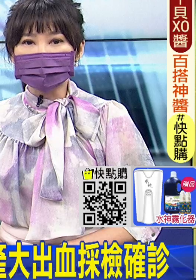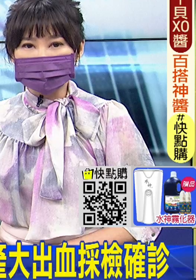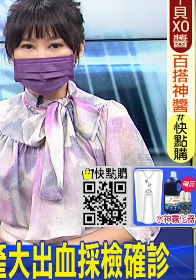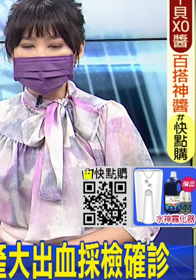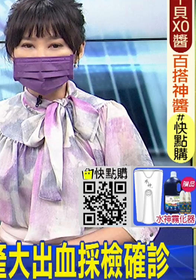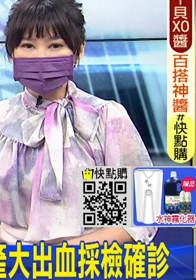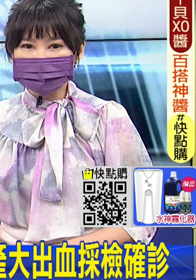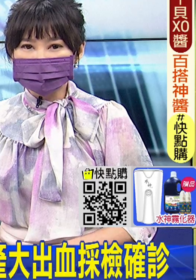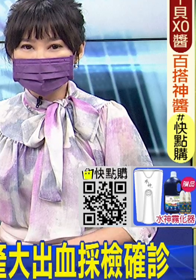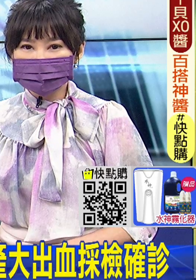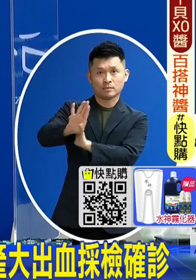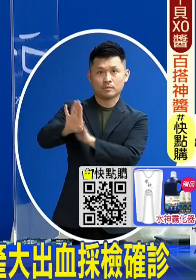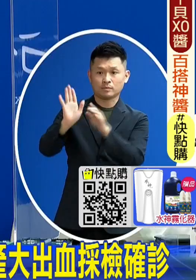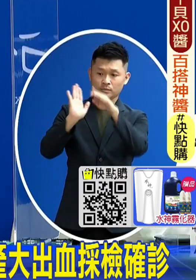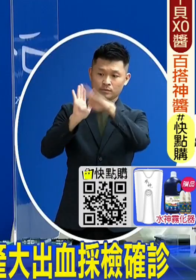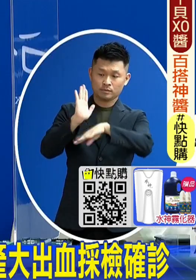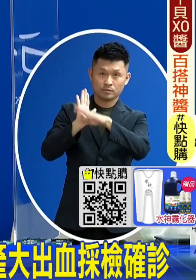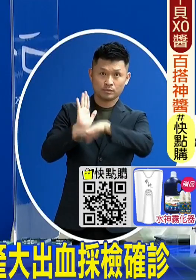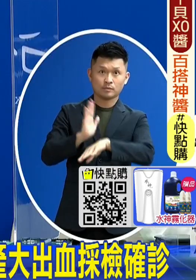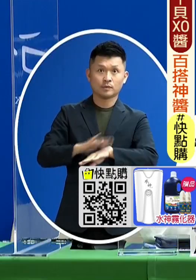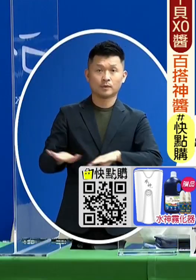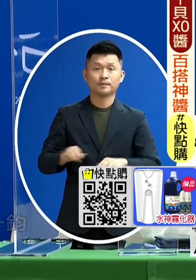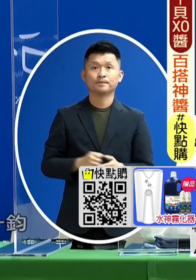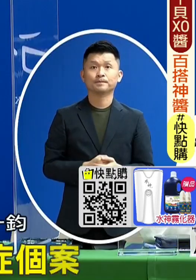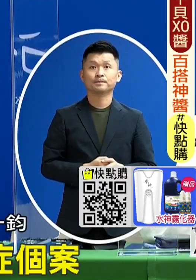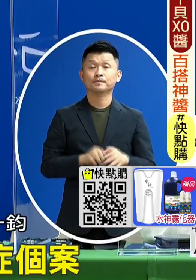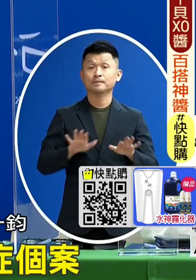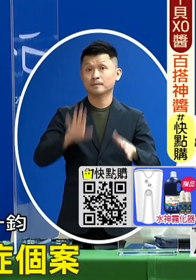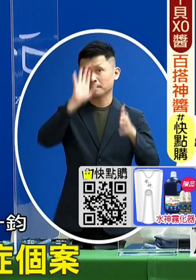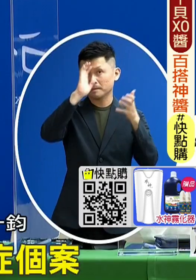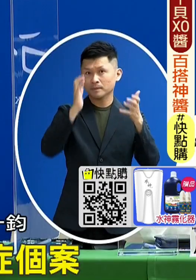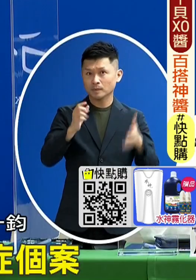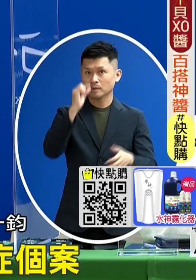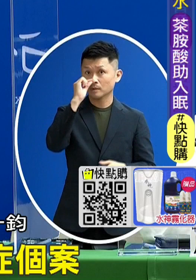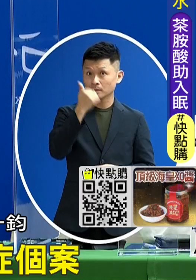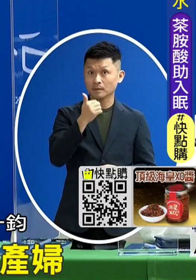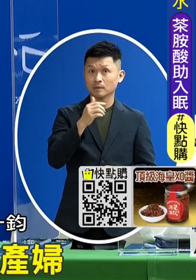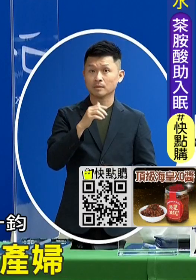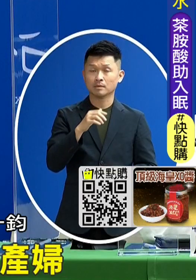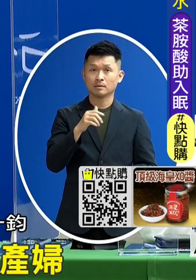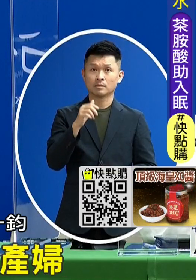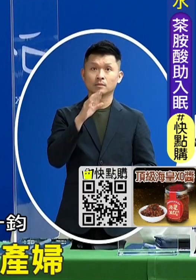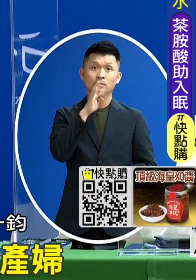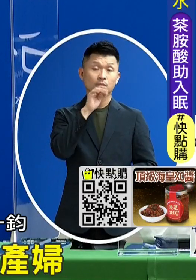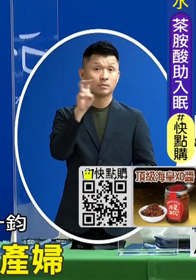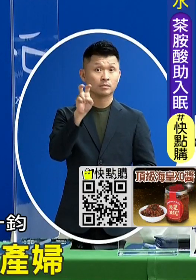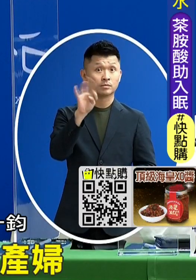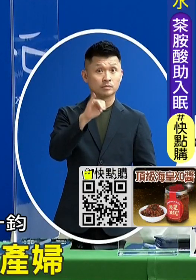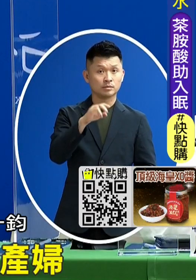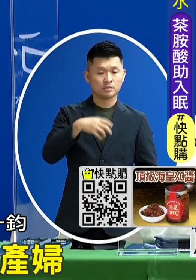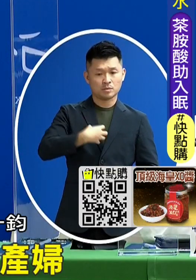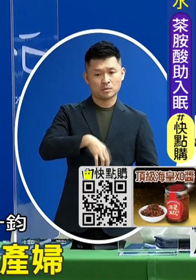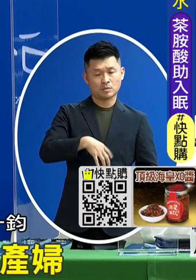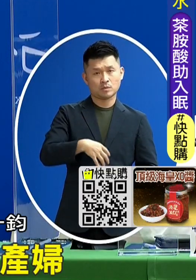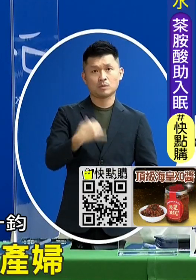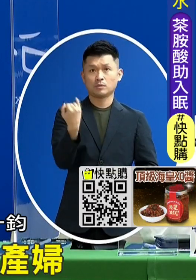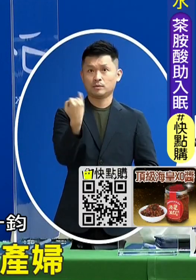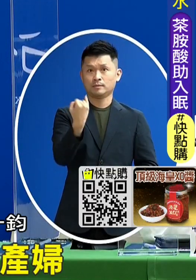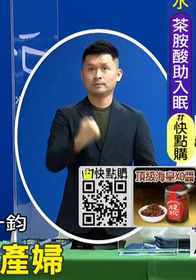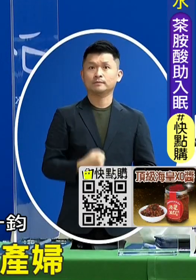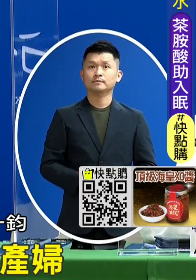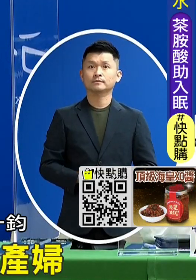房使用呼吸器。 今天比较特殊的重症个案是一个20多岁的一位产妇，那她